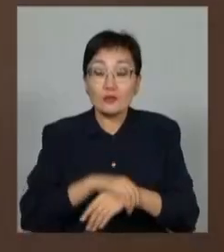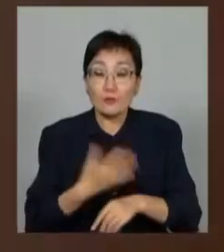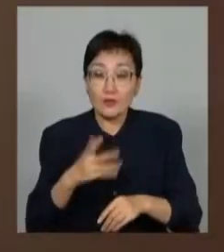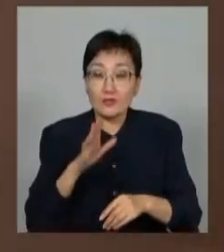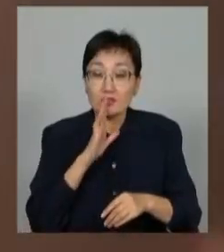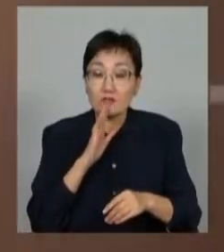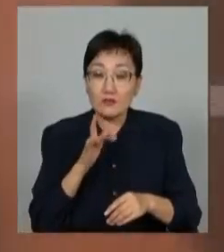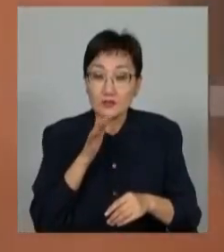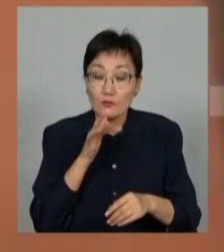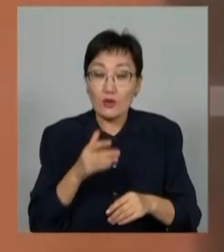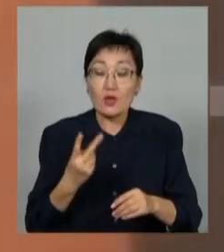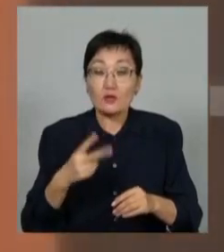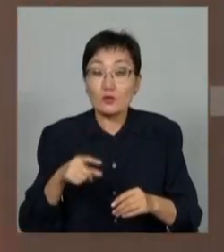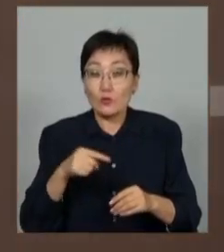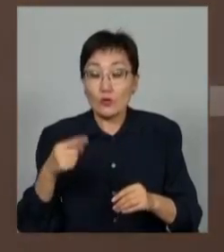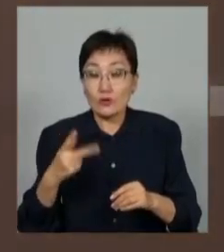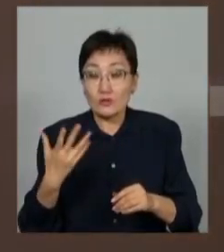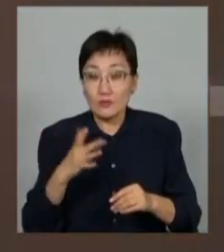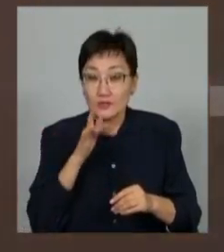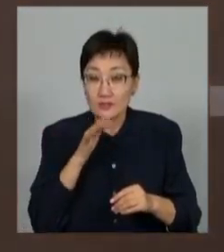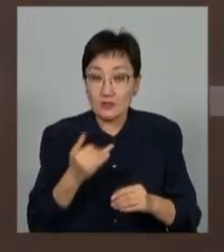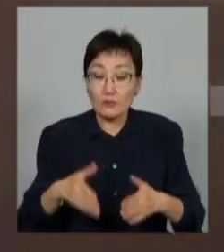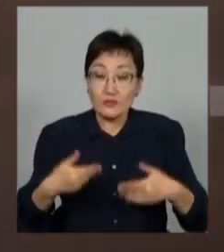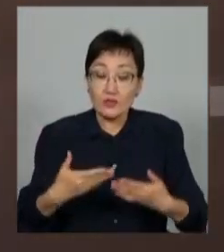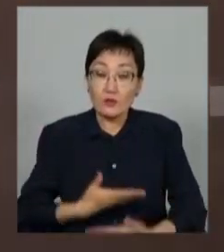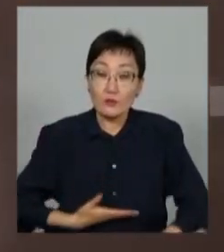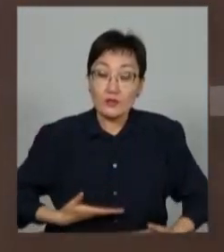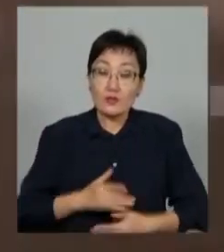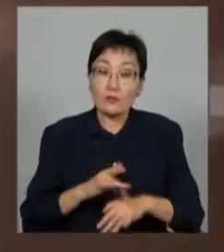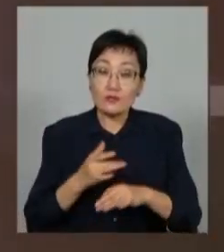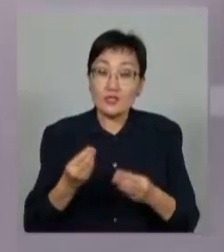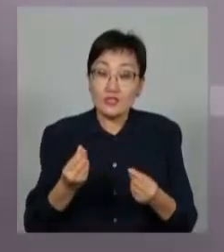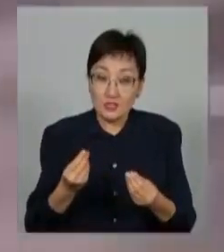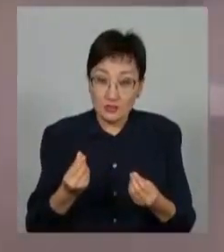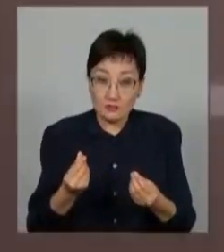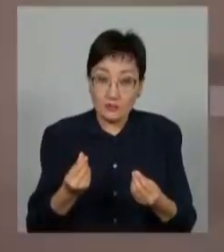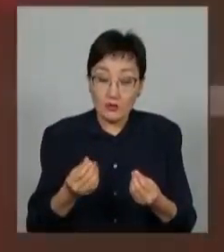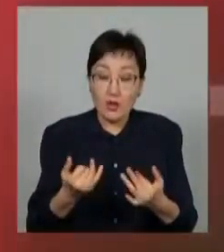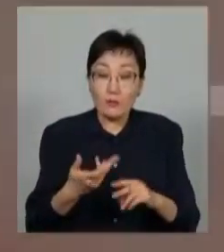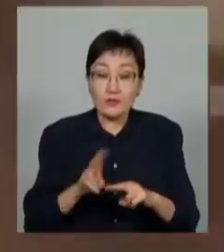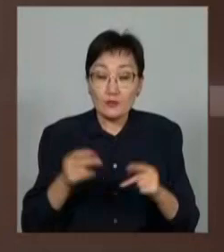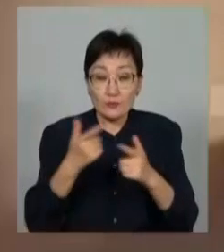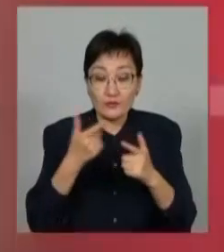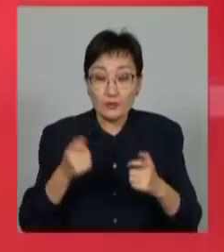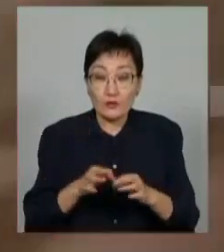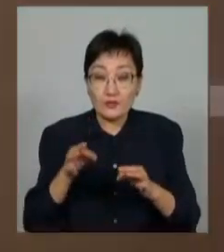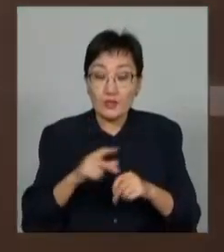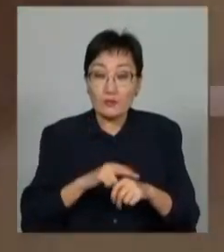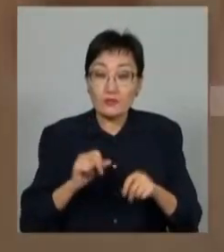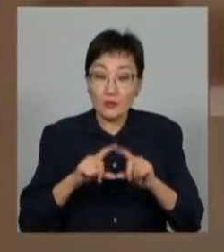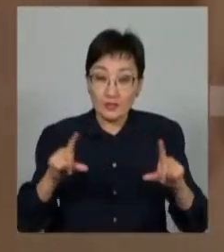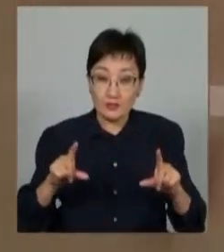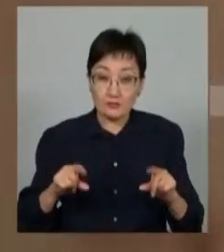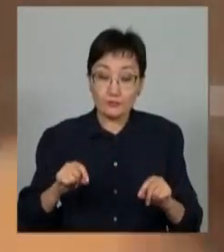в возрасте от 20 до 35 лет. Они предлагали интим за денежное вознаграждение. Об этом сообщили в областном